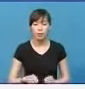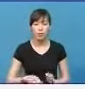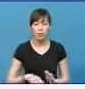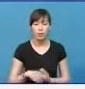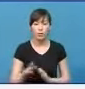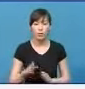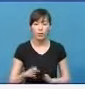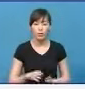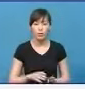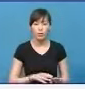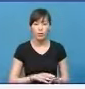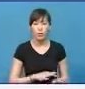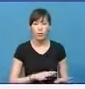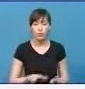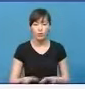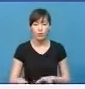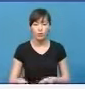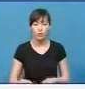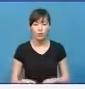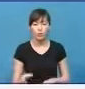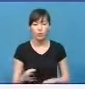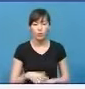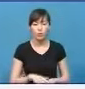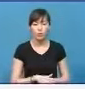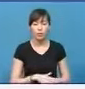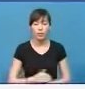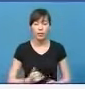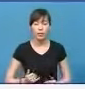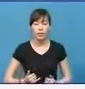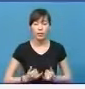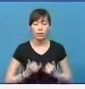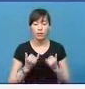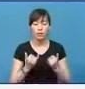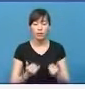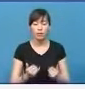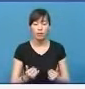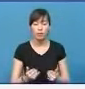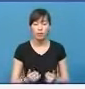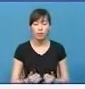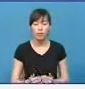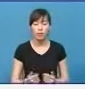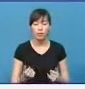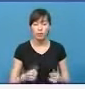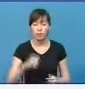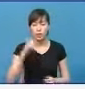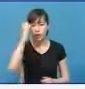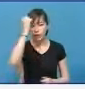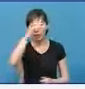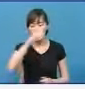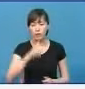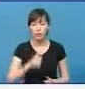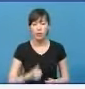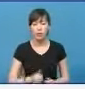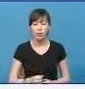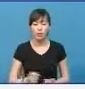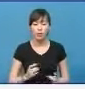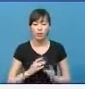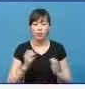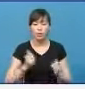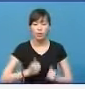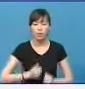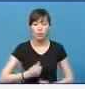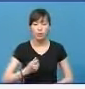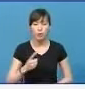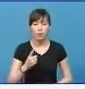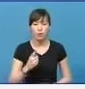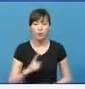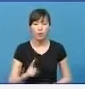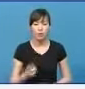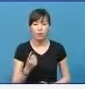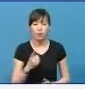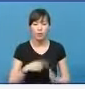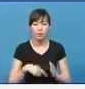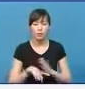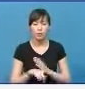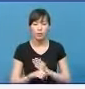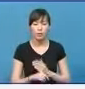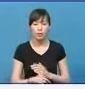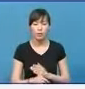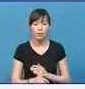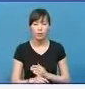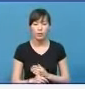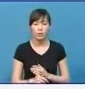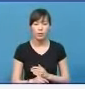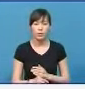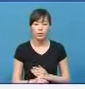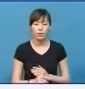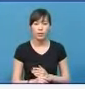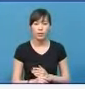халқын құттықтаймын. Екінші, біз енді бил мәдениет мерейімін байқауын бірінші бастап отырмыз. Былтырғыдан айырмашылығы